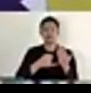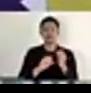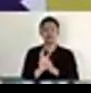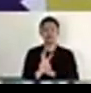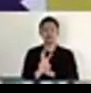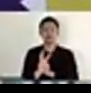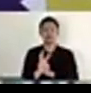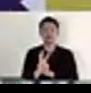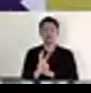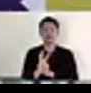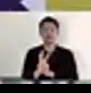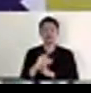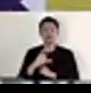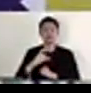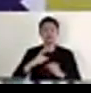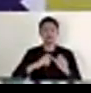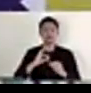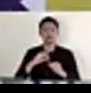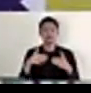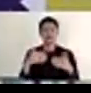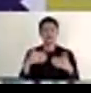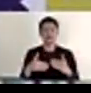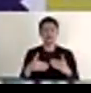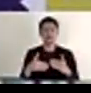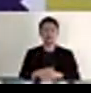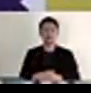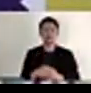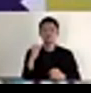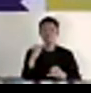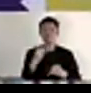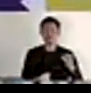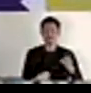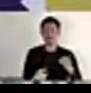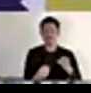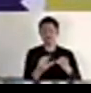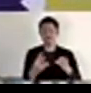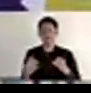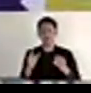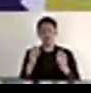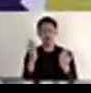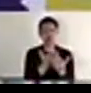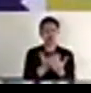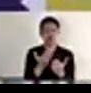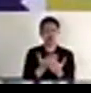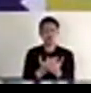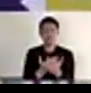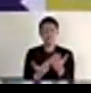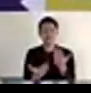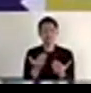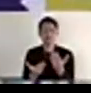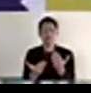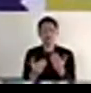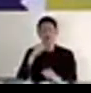yang itu kerjasama dengan CEO itu cukup masif ya tadi terakhir lihat beberapa dokumen-dokumen yang mungkin nanti